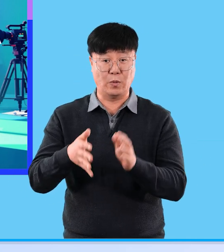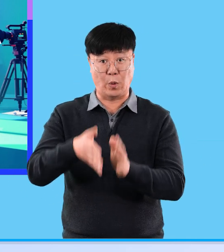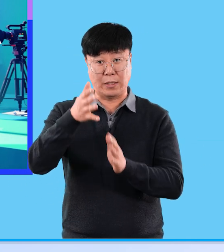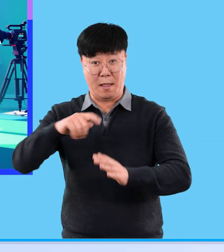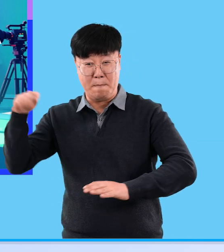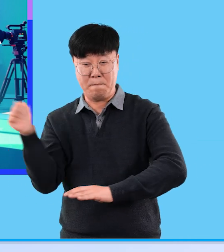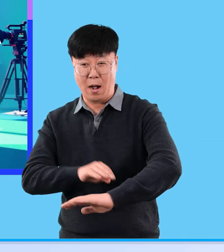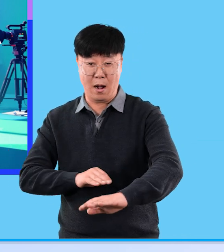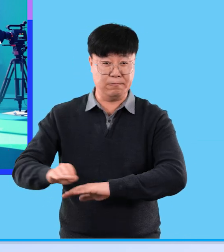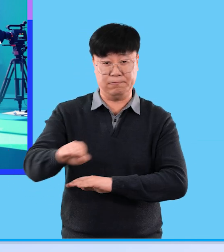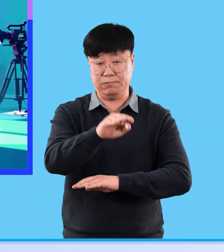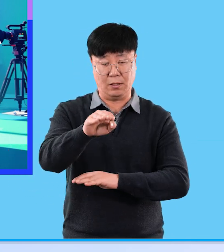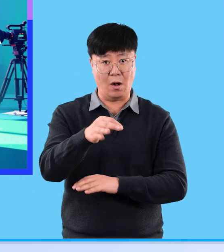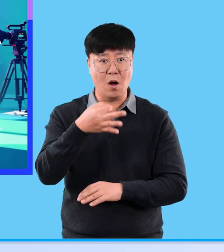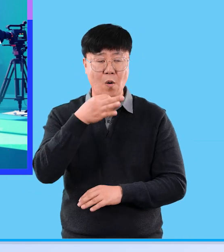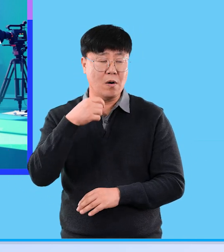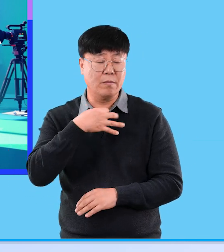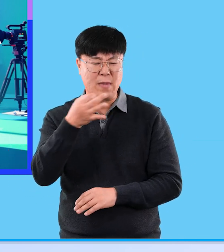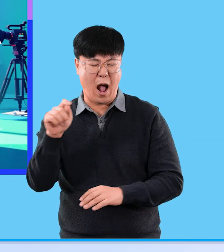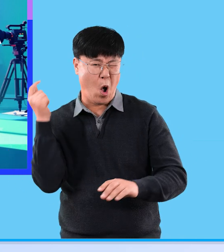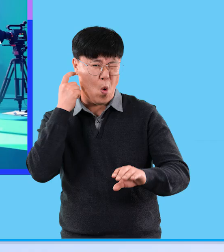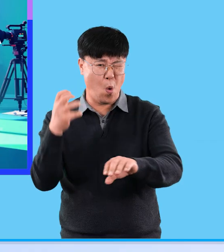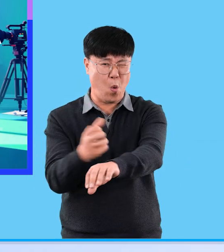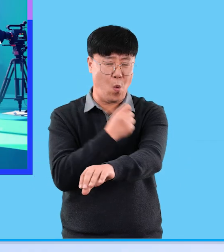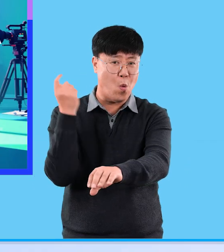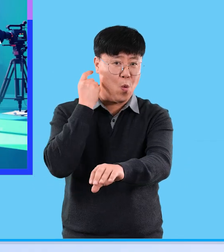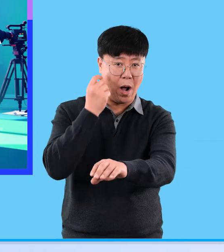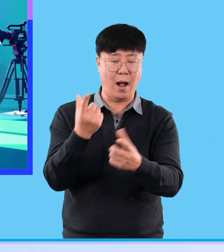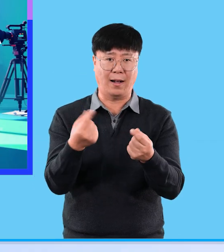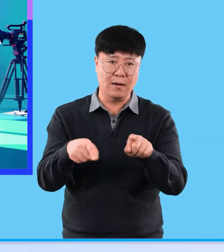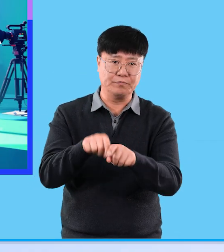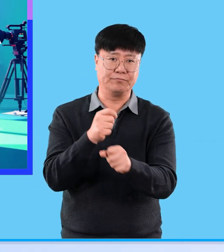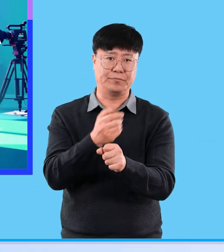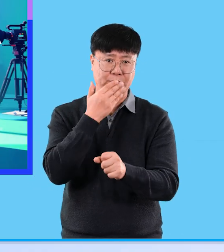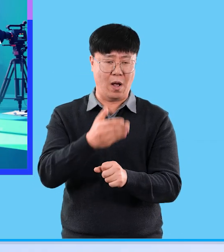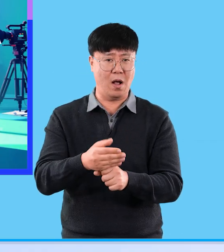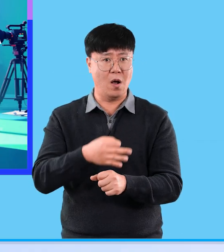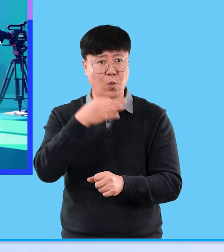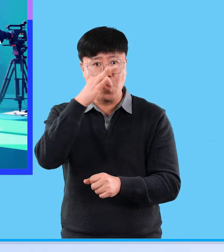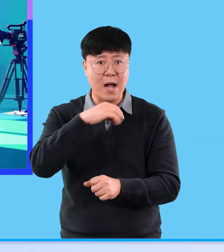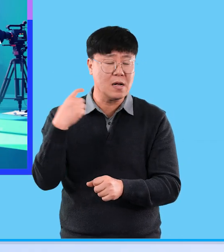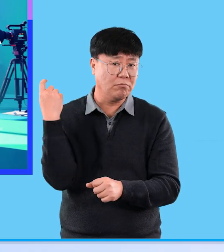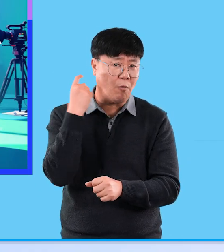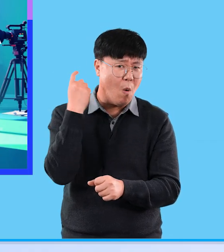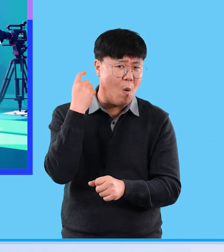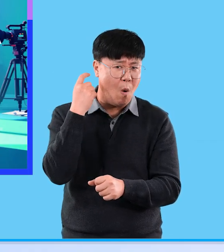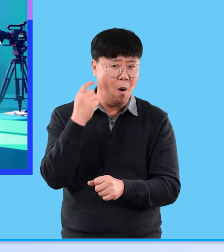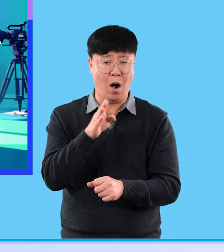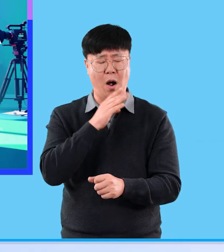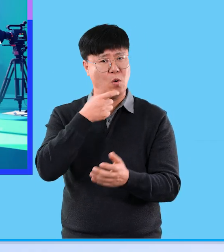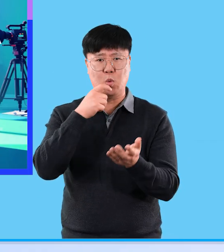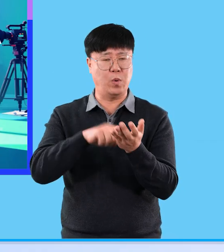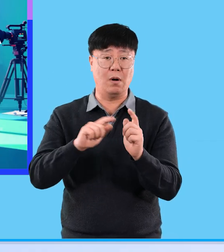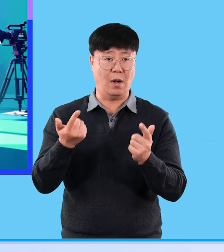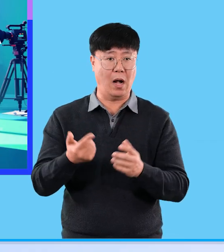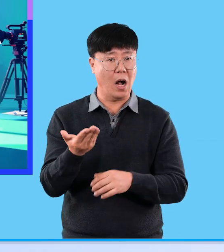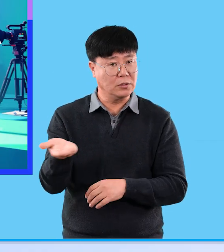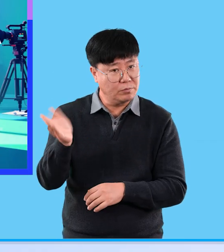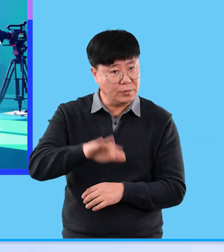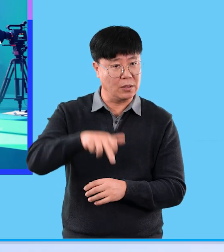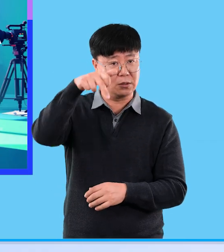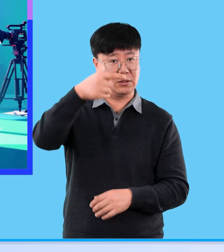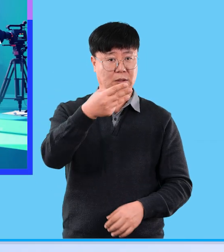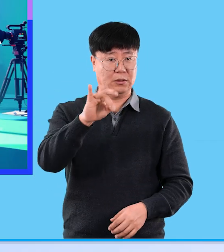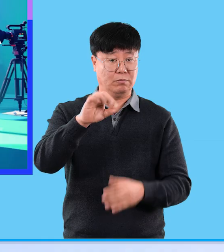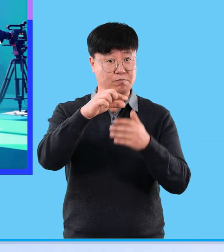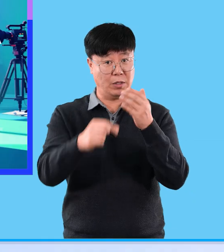한다. 그러면 그 효과음까지 같이 다 만들어야 되는데 효과음 만드는 것이 사실 쉽지가 않습니다. 하지만 클린